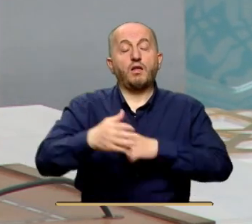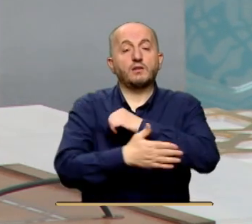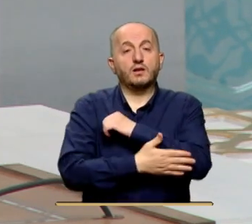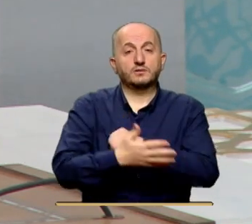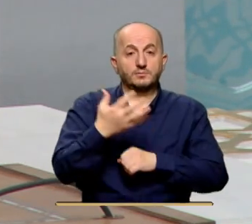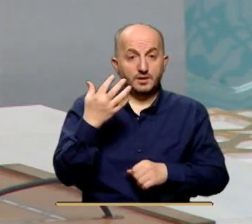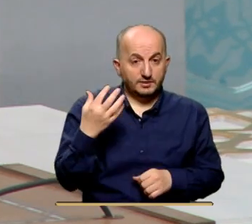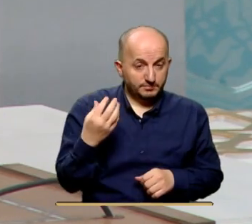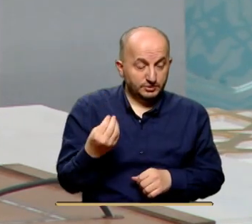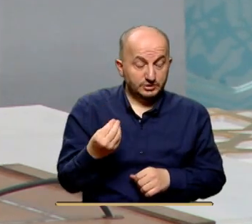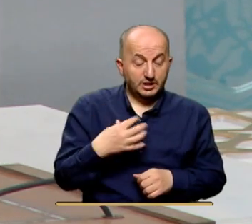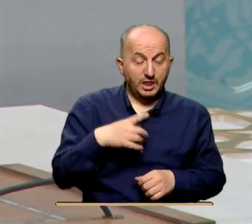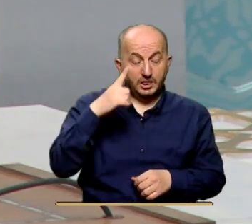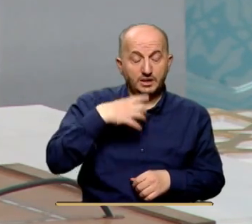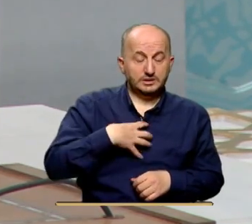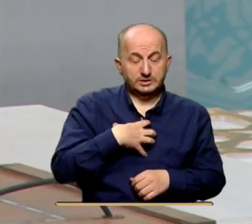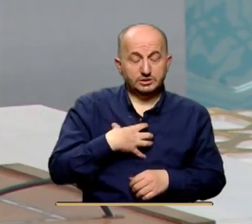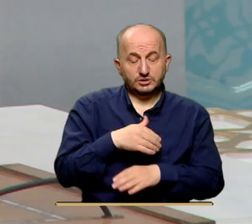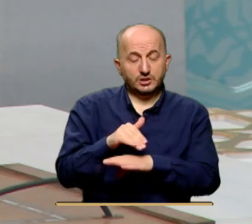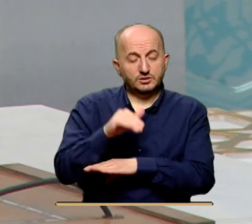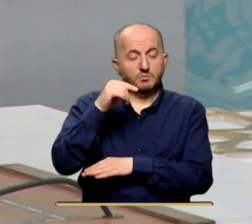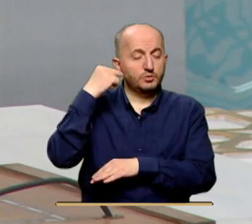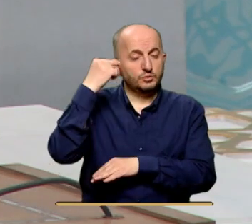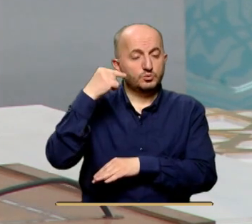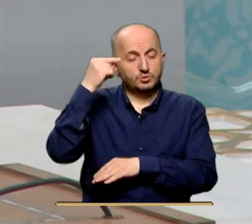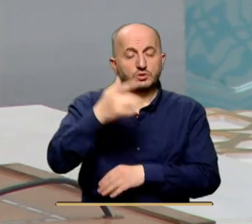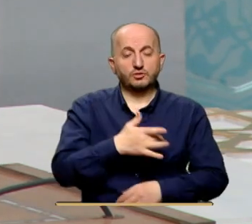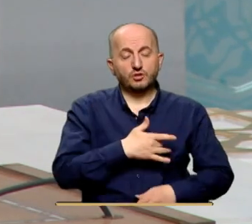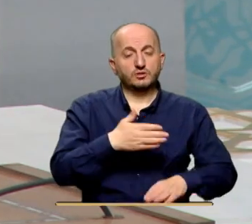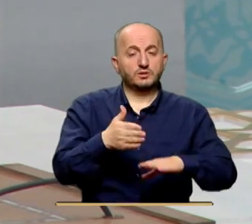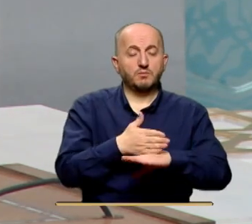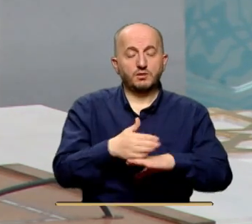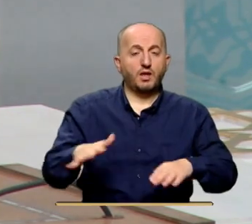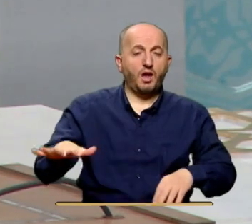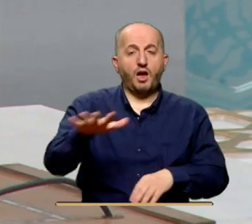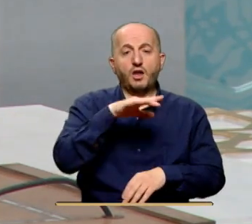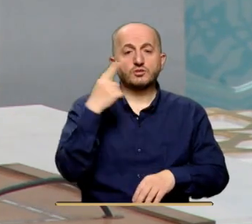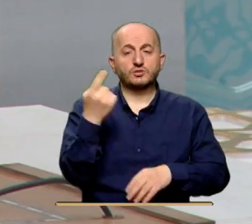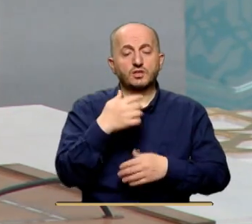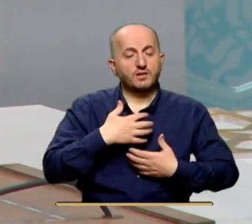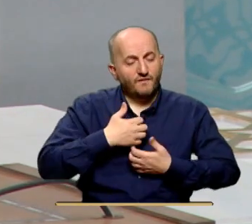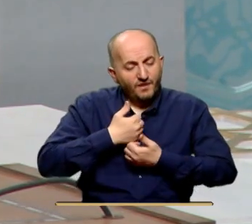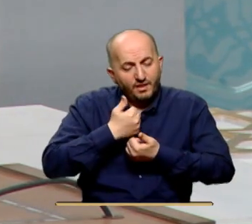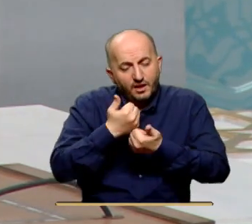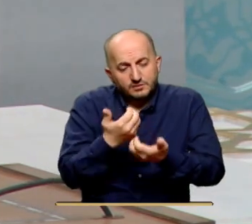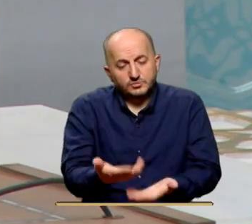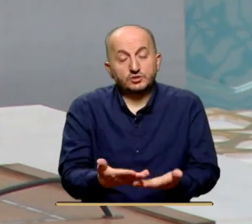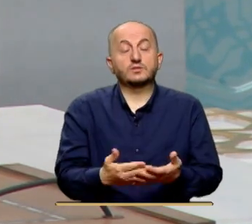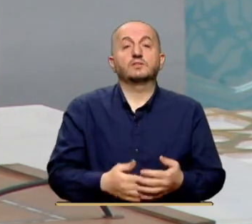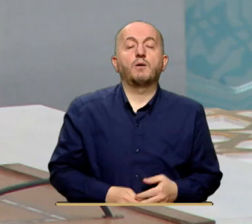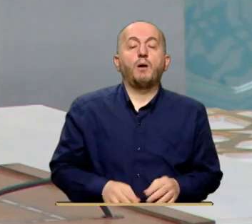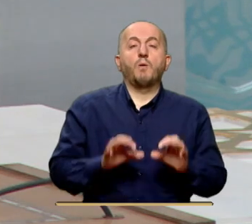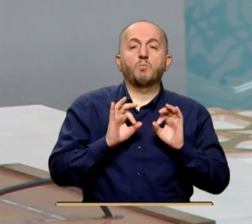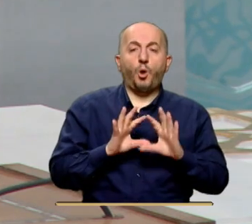etmiştir. Allah'ın dinini yaşama niyetiyle canını, malını, her şeyini ortaya koymuştur. İşte